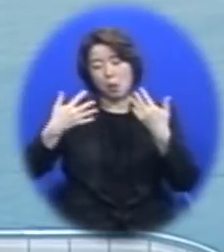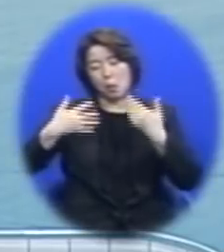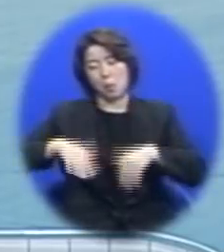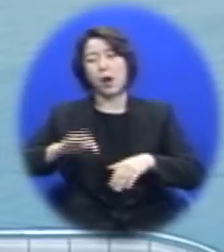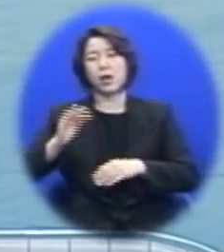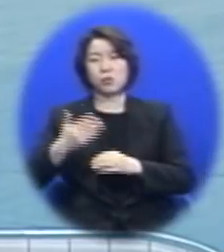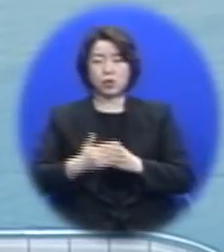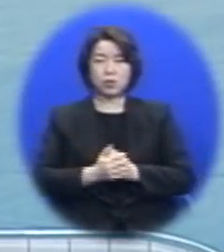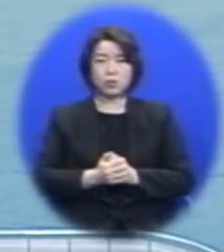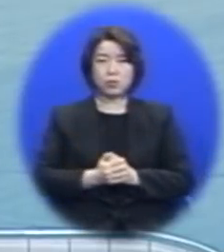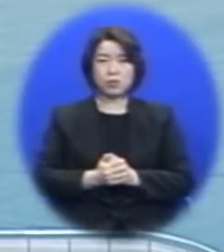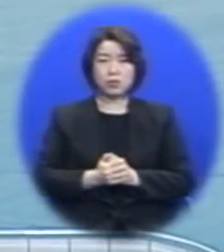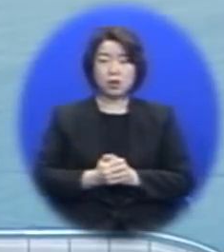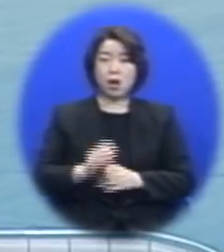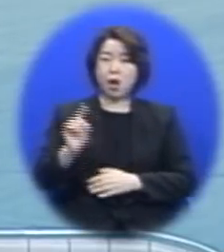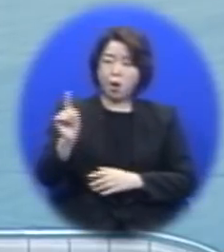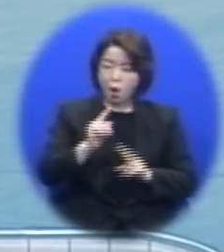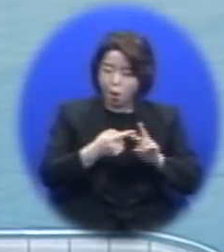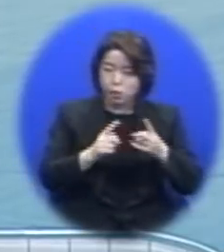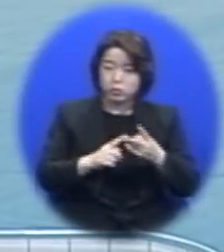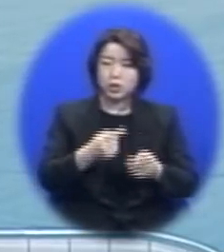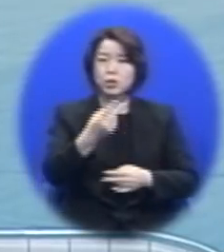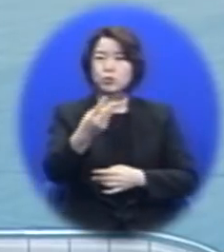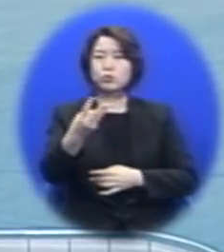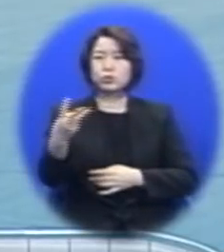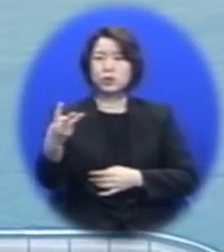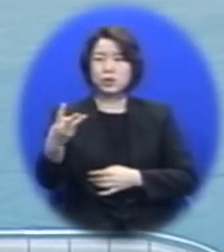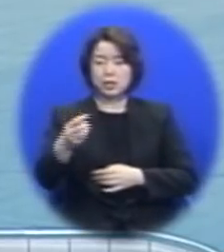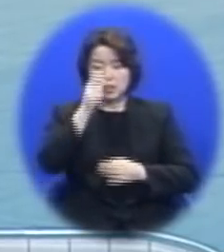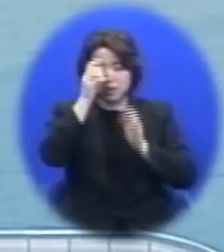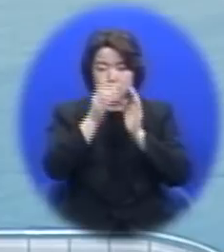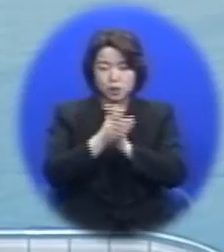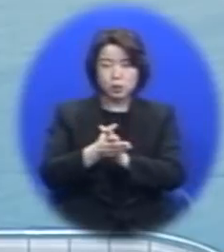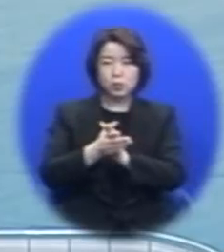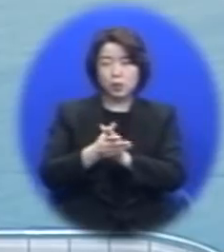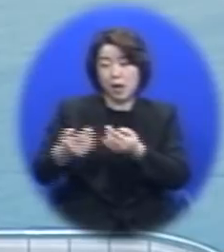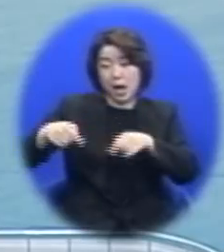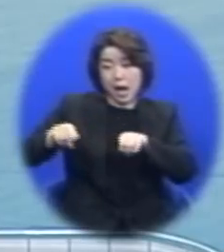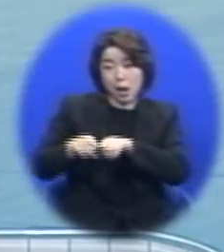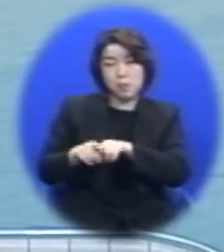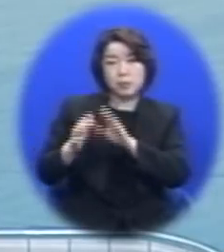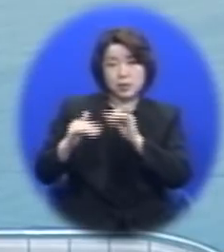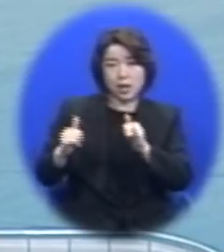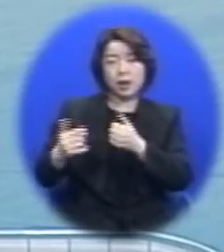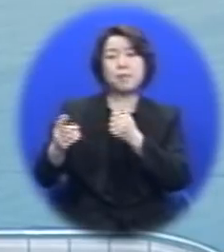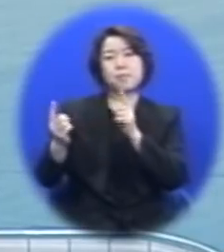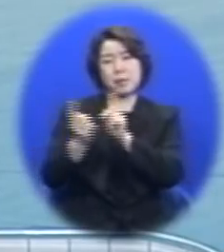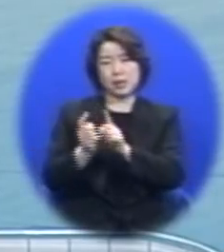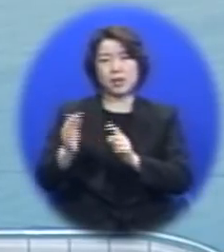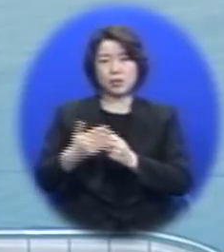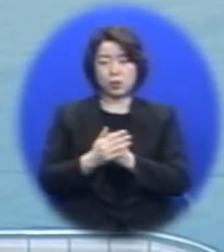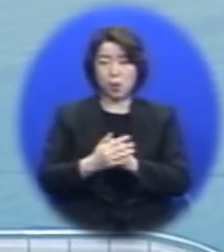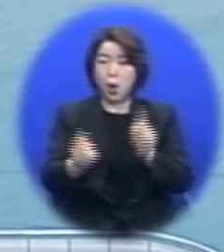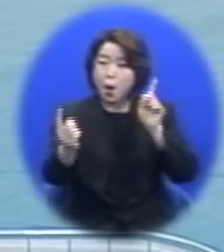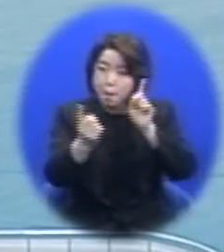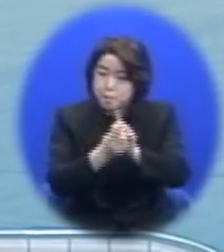거예요. 어떻든지 두세 사람 기도 짝을 만드셔야 돼요. 만나면 기도할